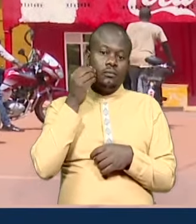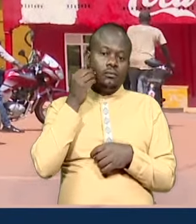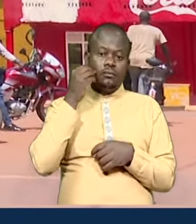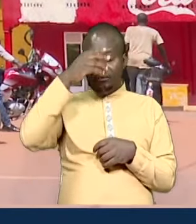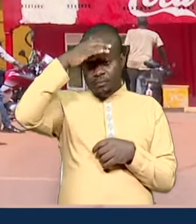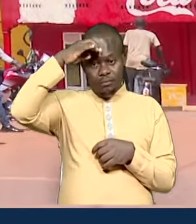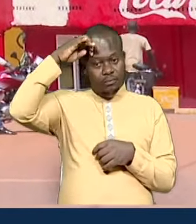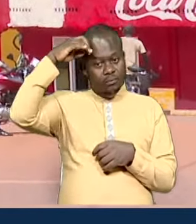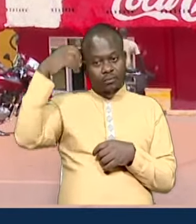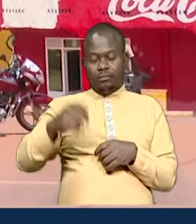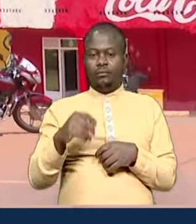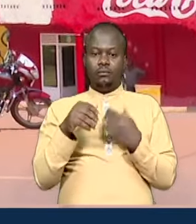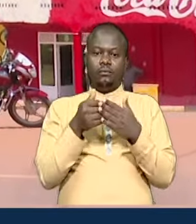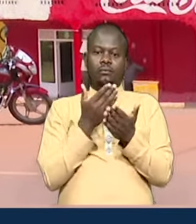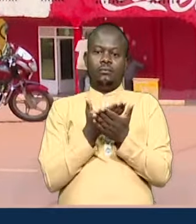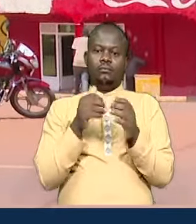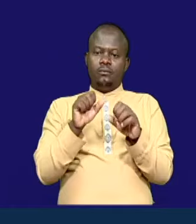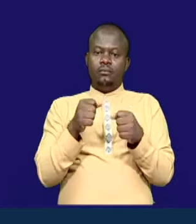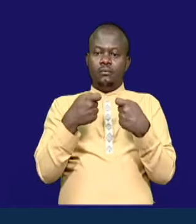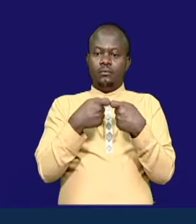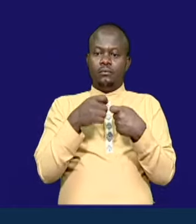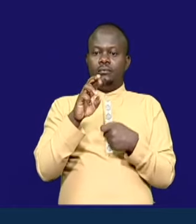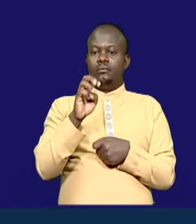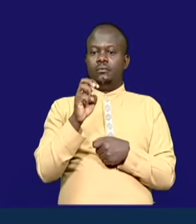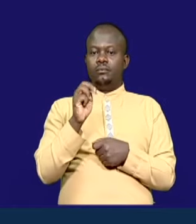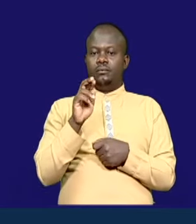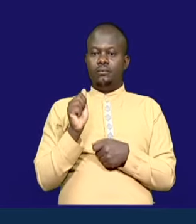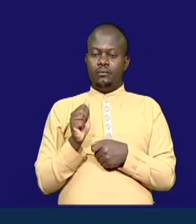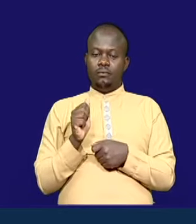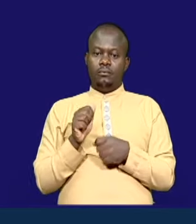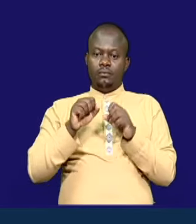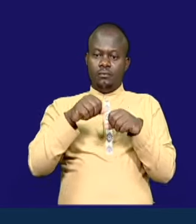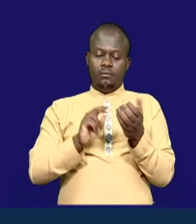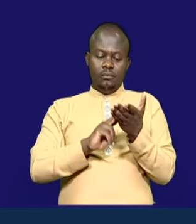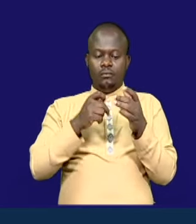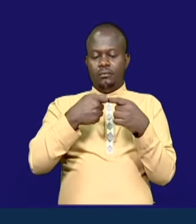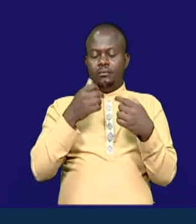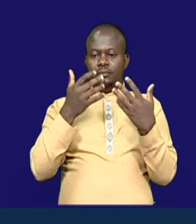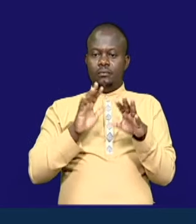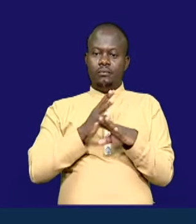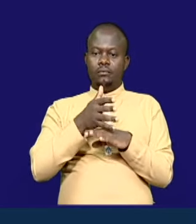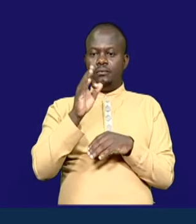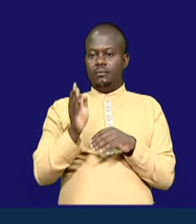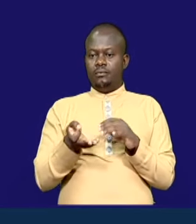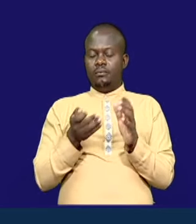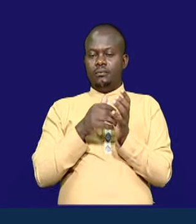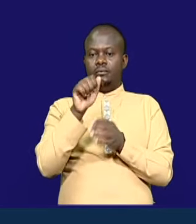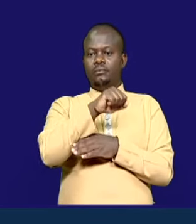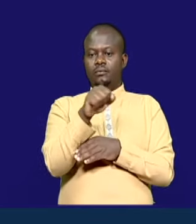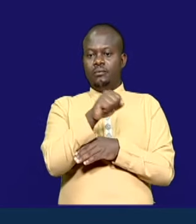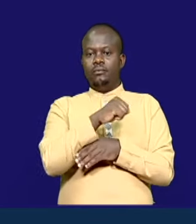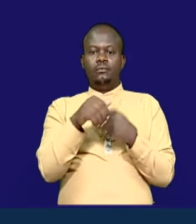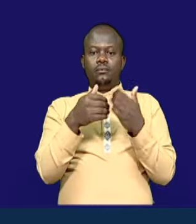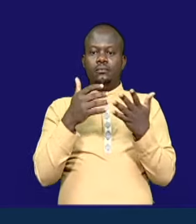birangora, mbasabwe gufata batiri Remera. Moto zikoresha amashanyarazi zimaze kugera ku 300, naho imodoka z'amashanyarazi gusa